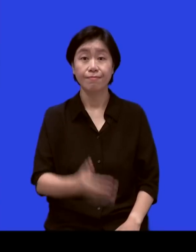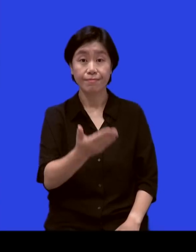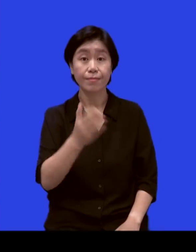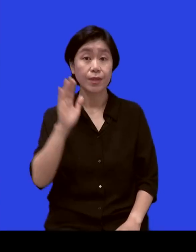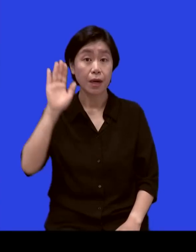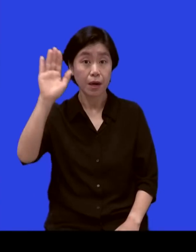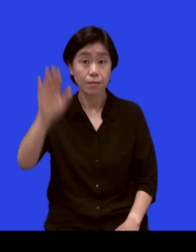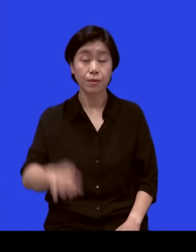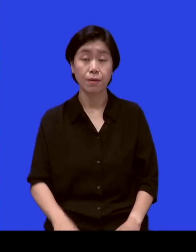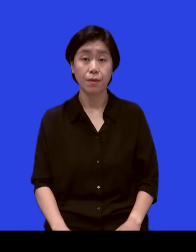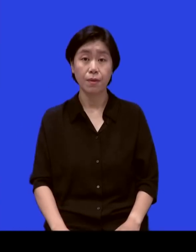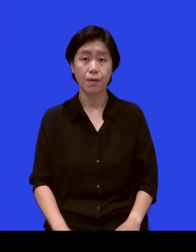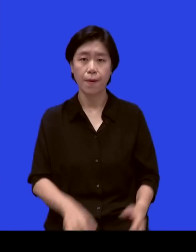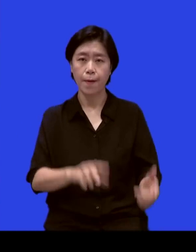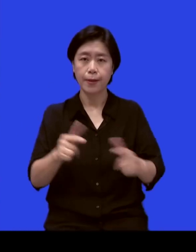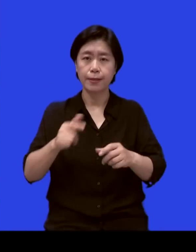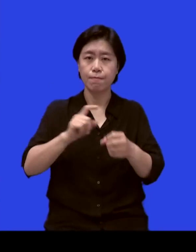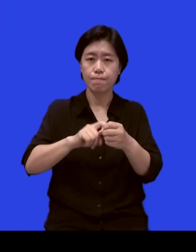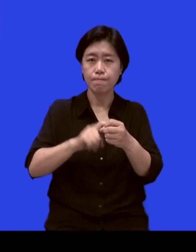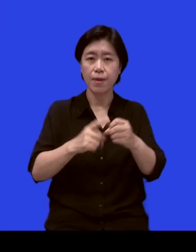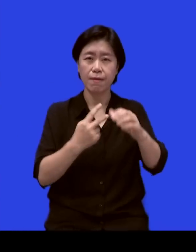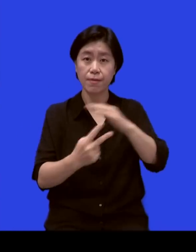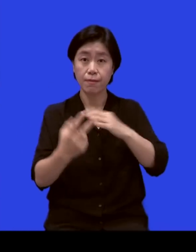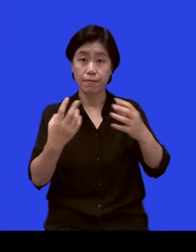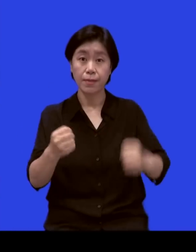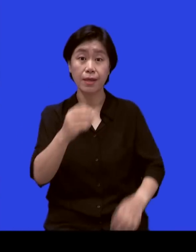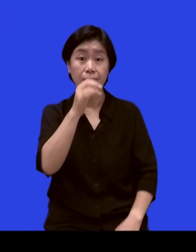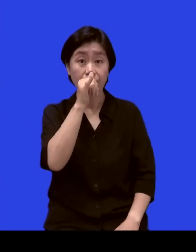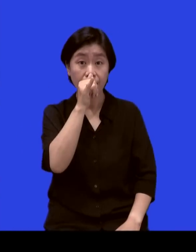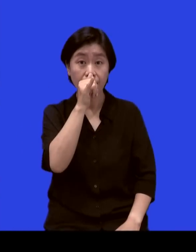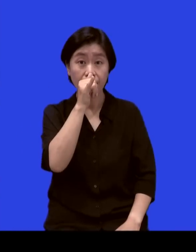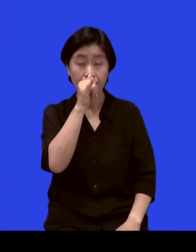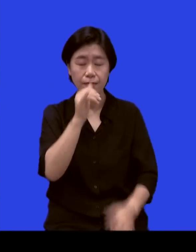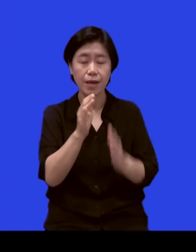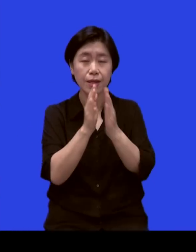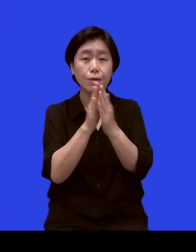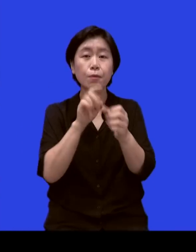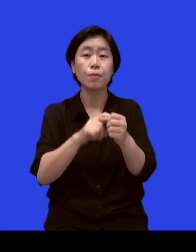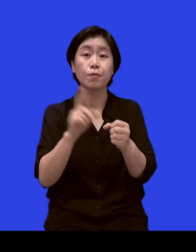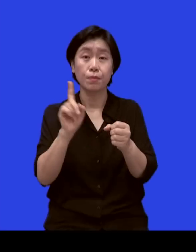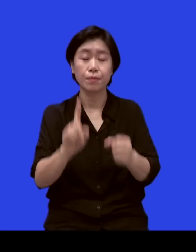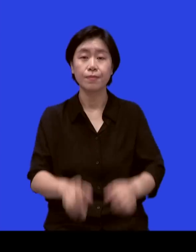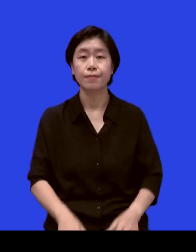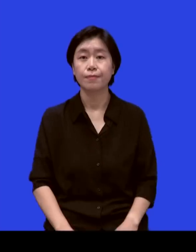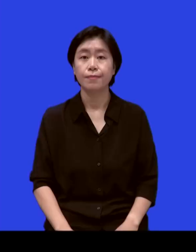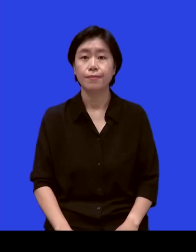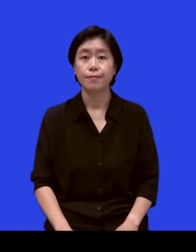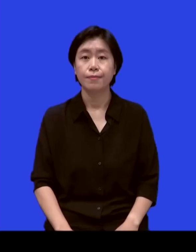앞으로 이제 하실 비전이 많으실 텐데 끝으로 어떤 비전을 기도하고 계신지 좀 나눠주시죠.